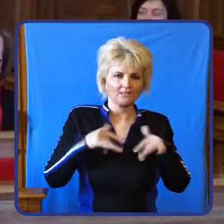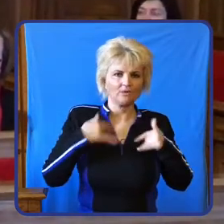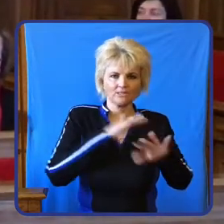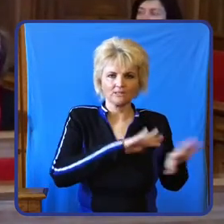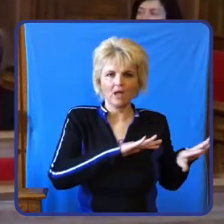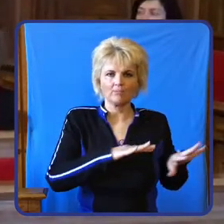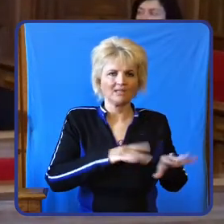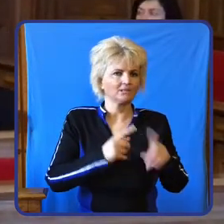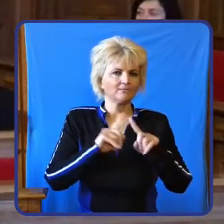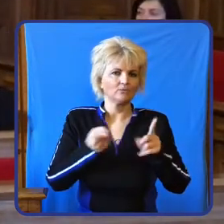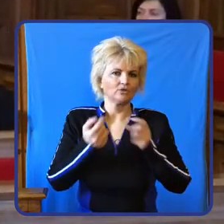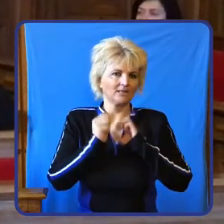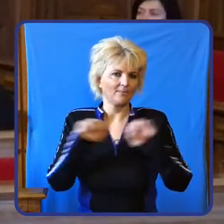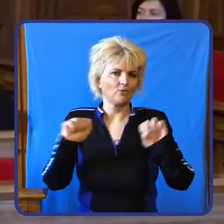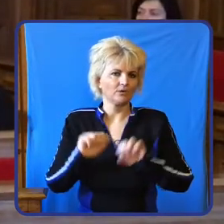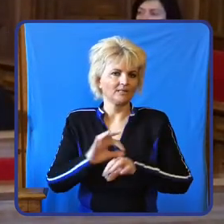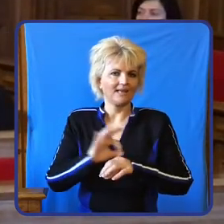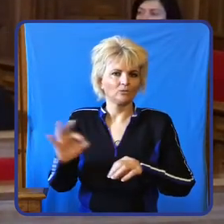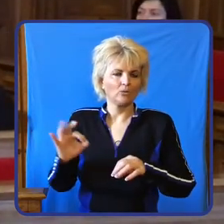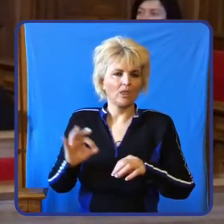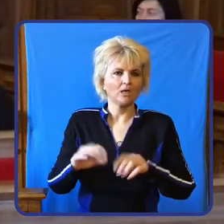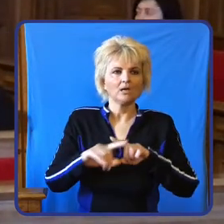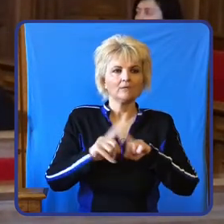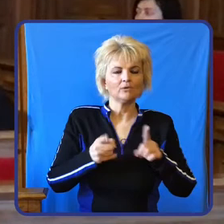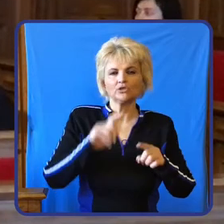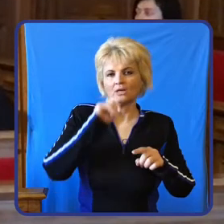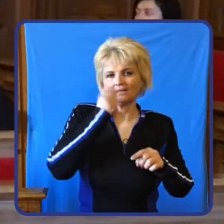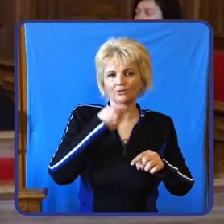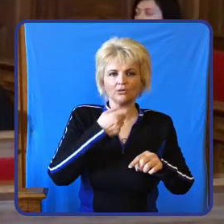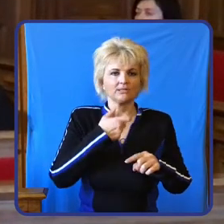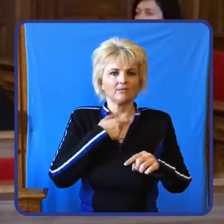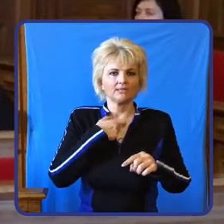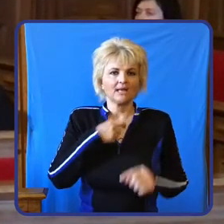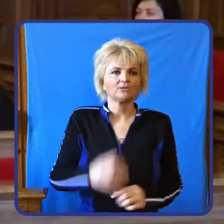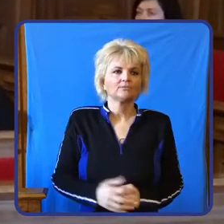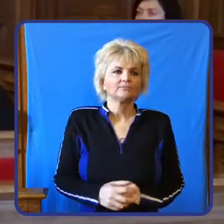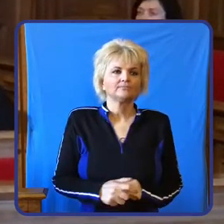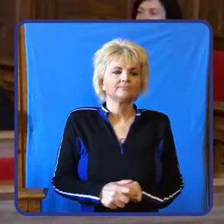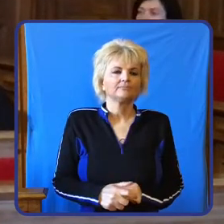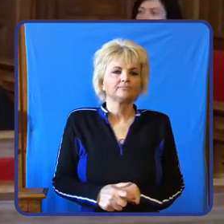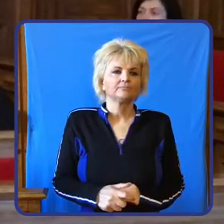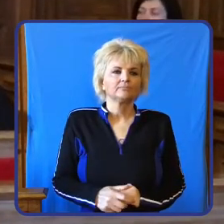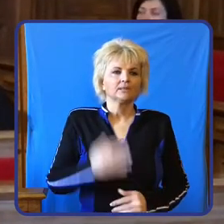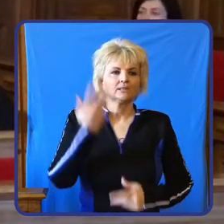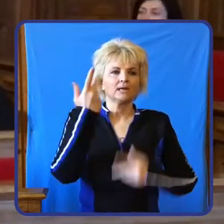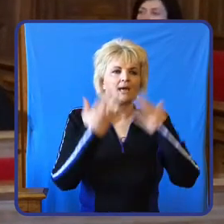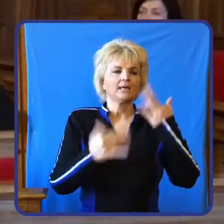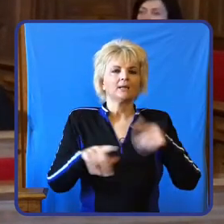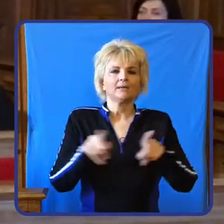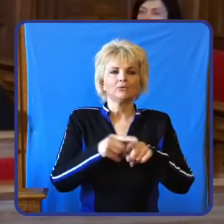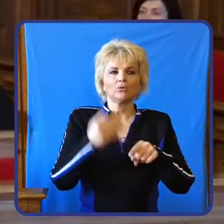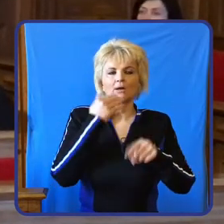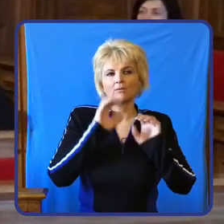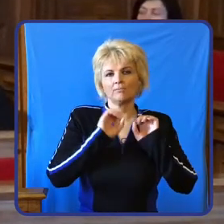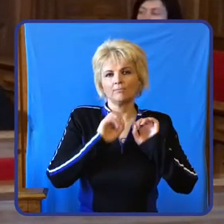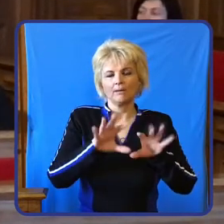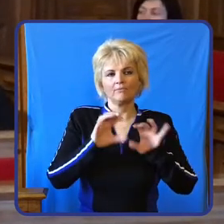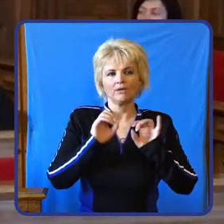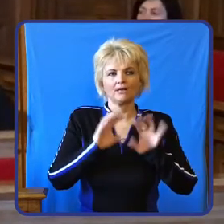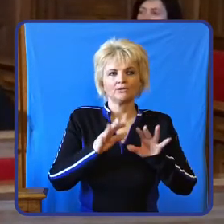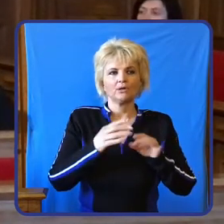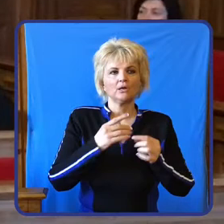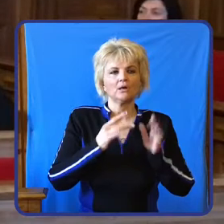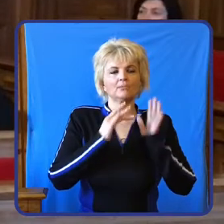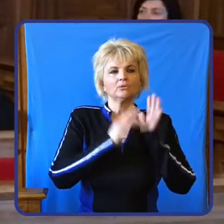furcsa a demokratától, hogy egy titkos szavazás eredményét úgy akarja befolyásolni, hogy mutassuk meg egymásnak,